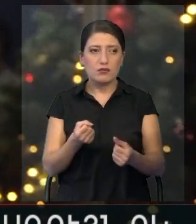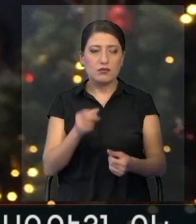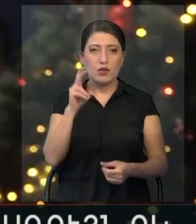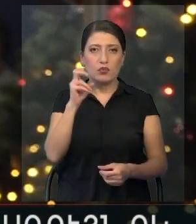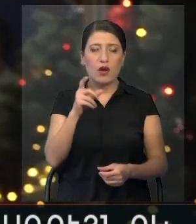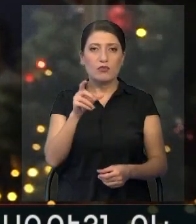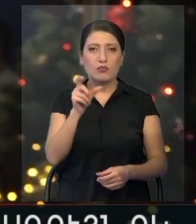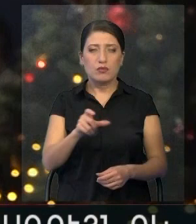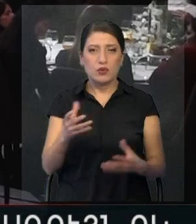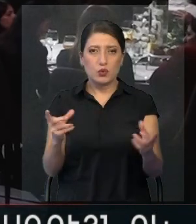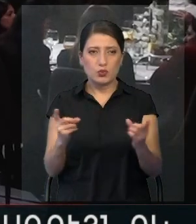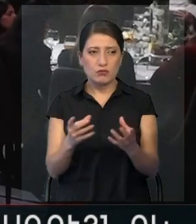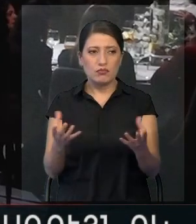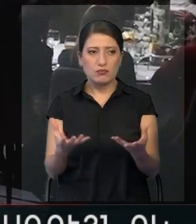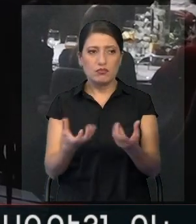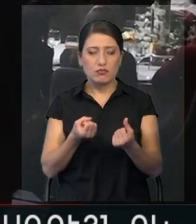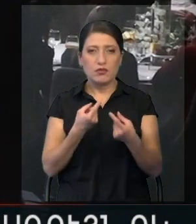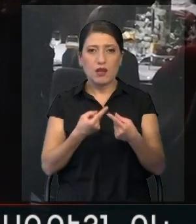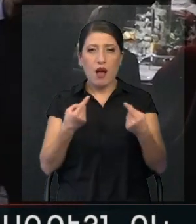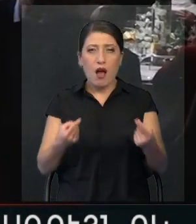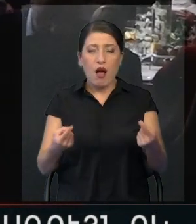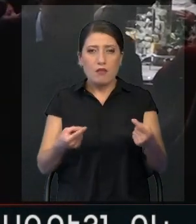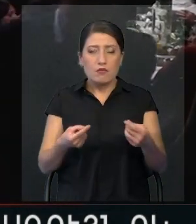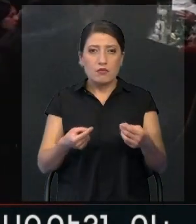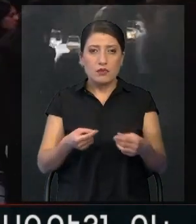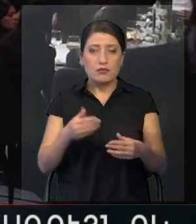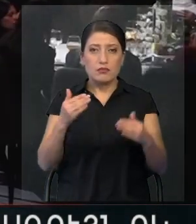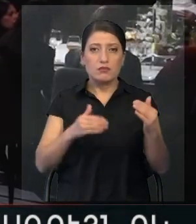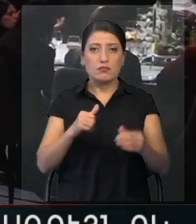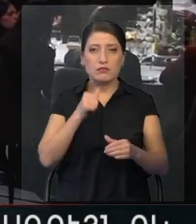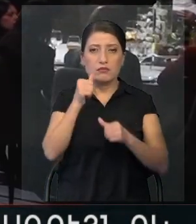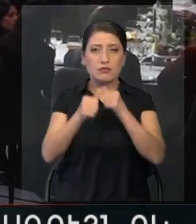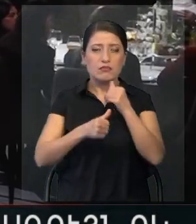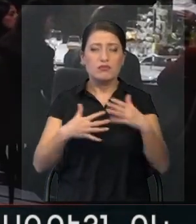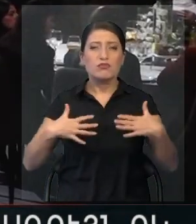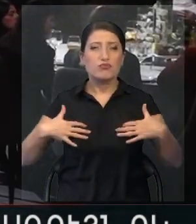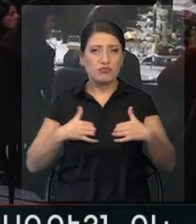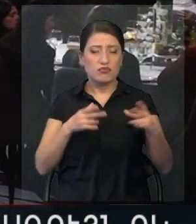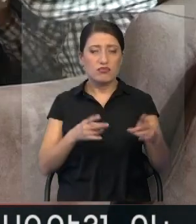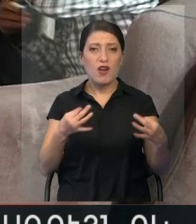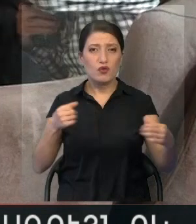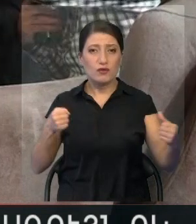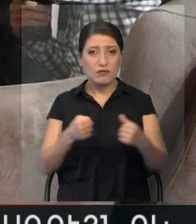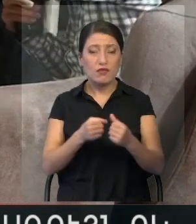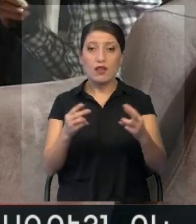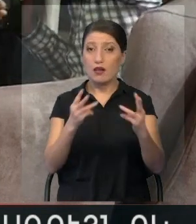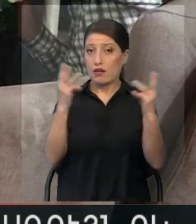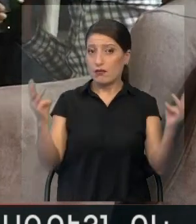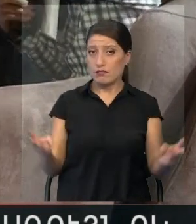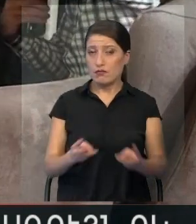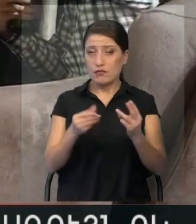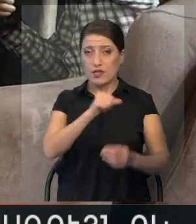ենք ընդունել տարբեր ծանրության աստիճանների։ Տարին լի էր նաև դժբախտ պատահարներով վթարներ, հրդեհներ,